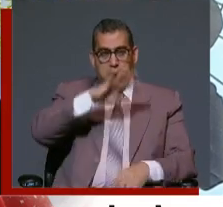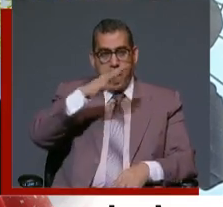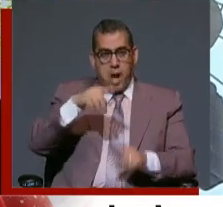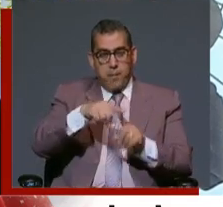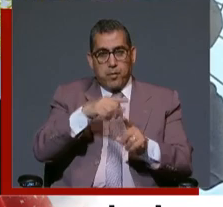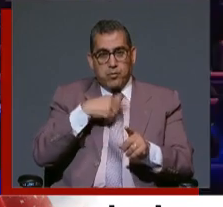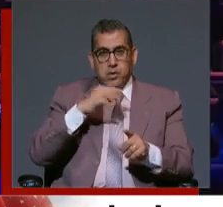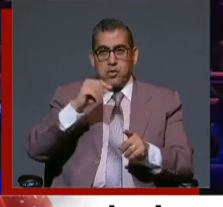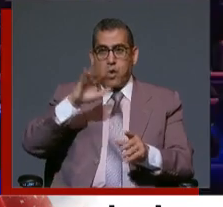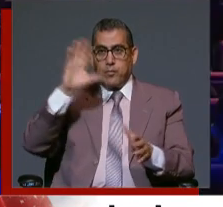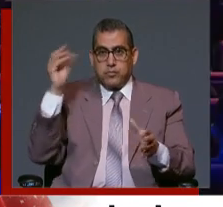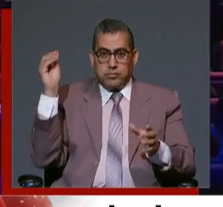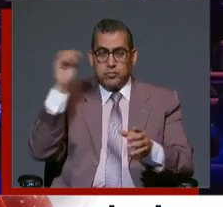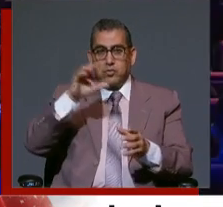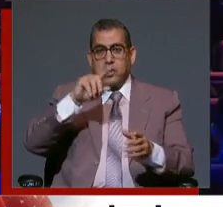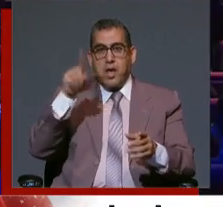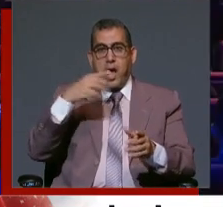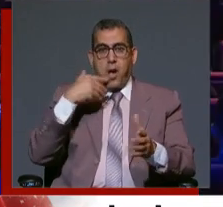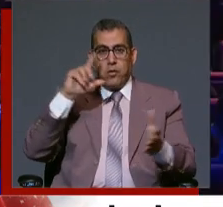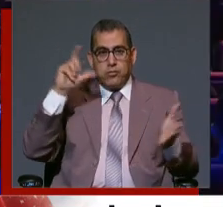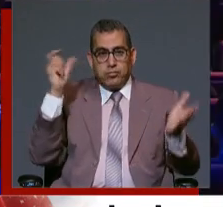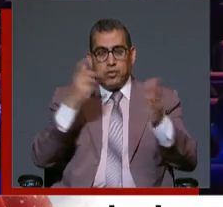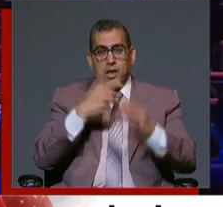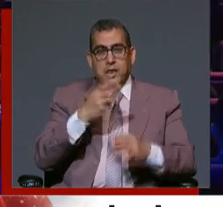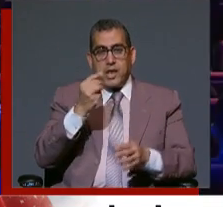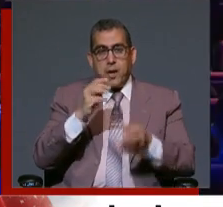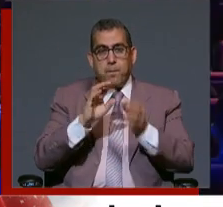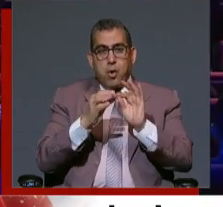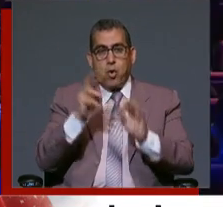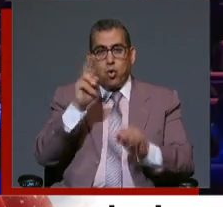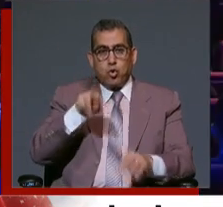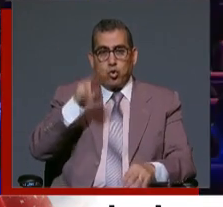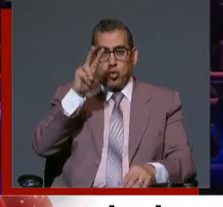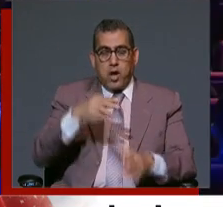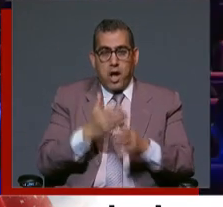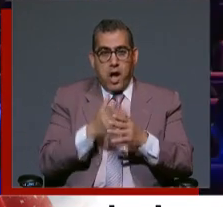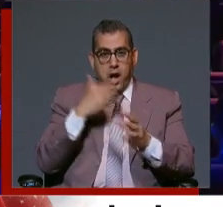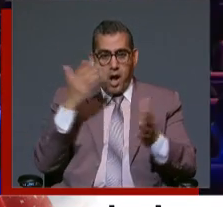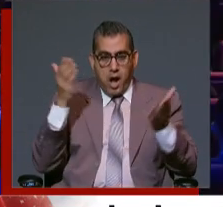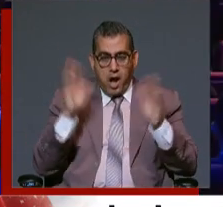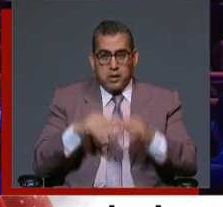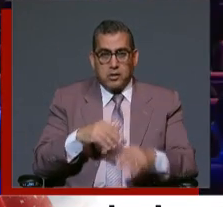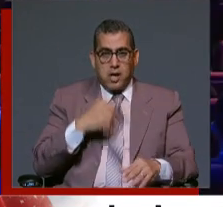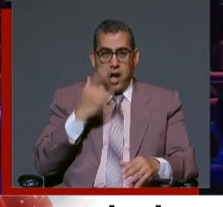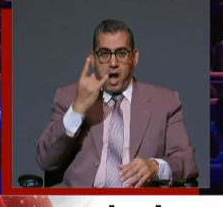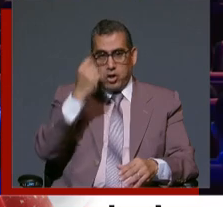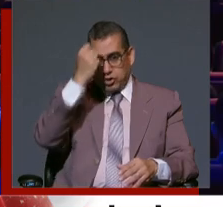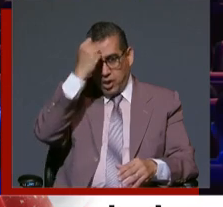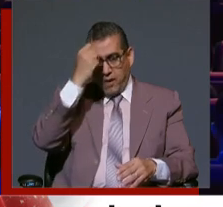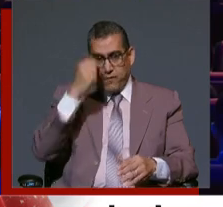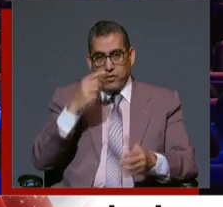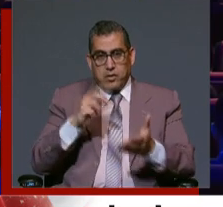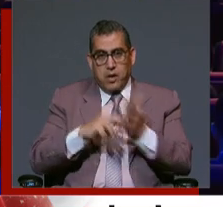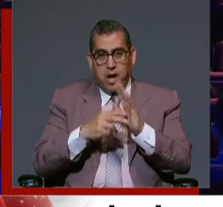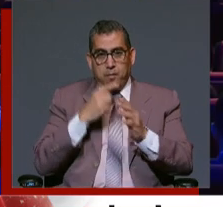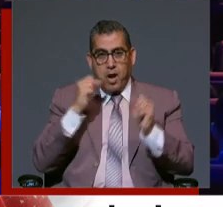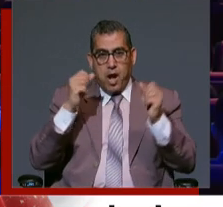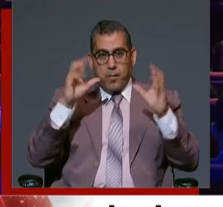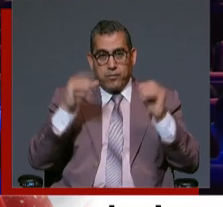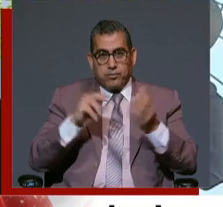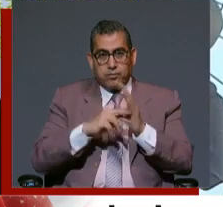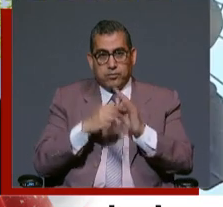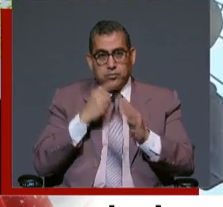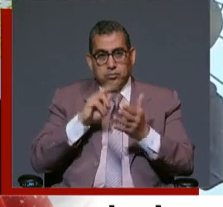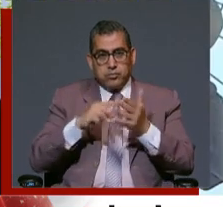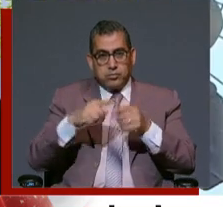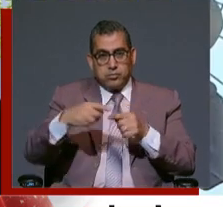الكهرباء بقيمة 20 مليون دولارا لتطوير أكثر من 10,000 ميجاوات من الكهرباء عن